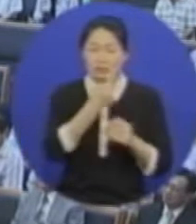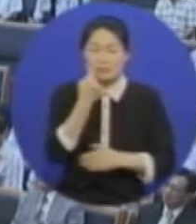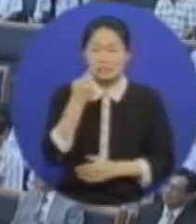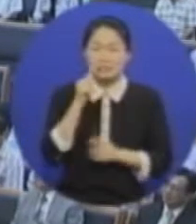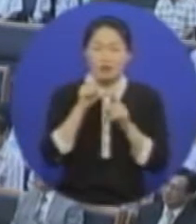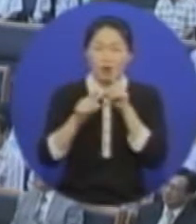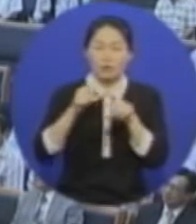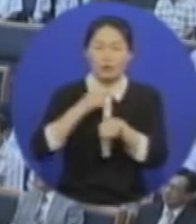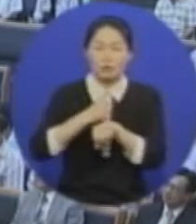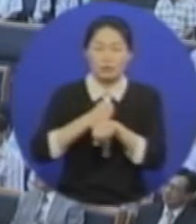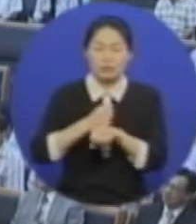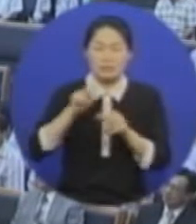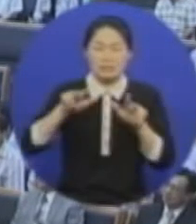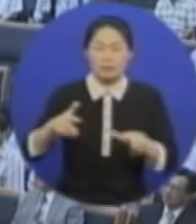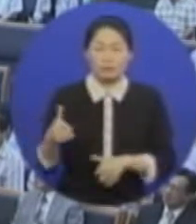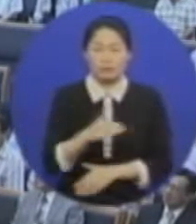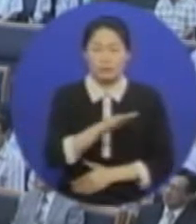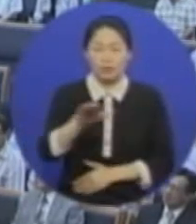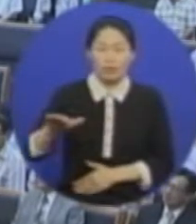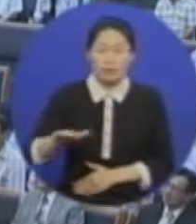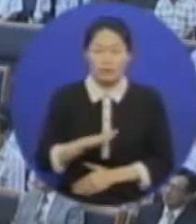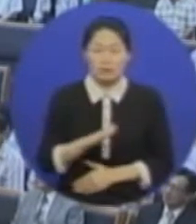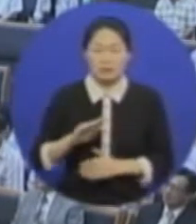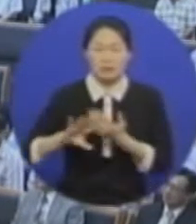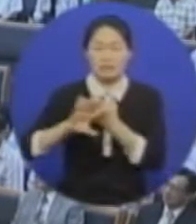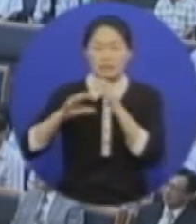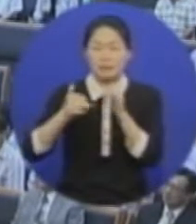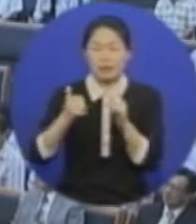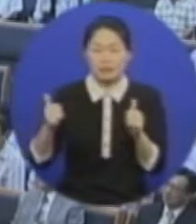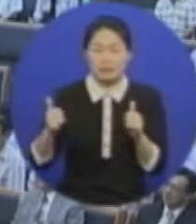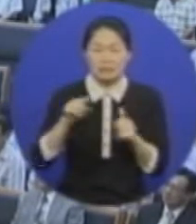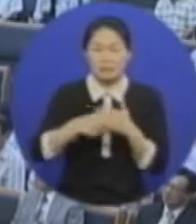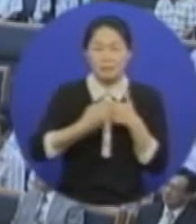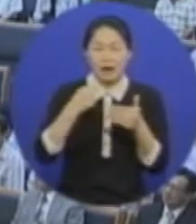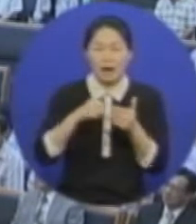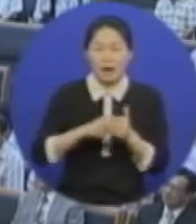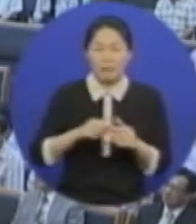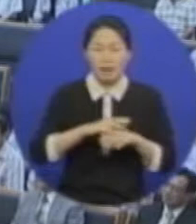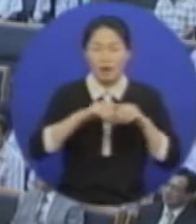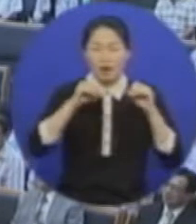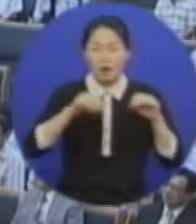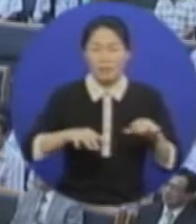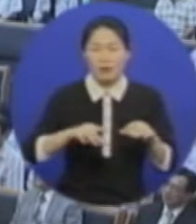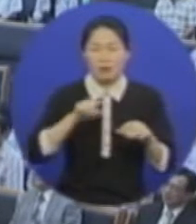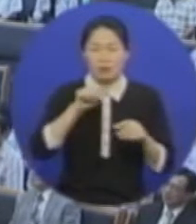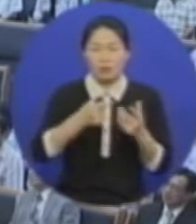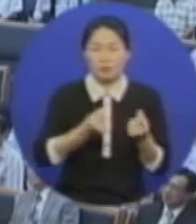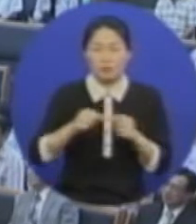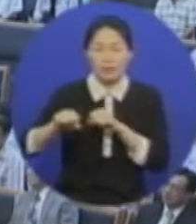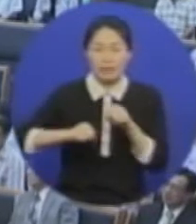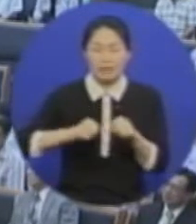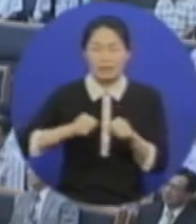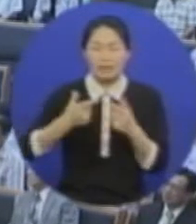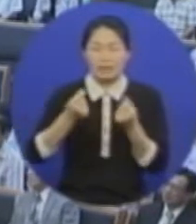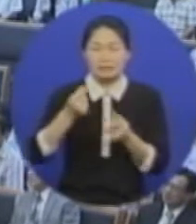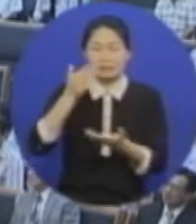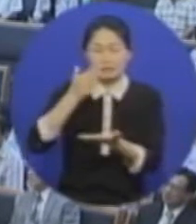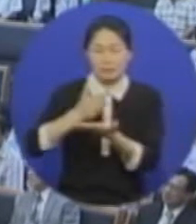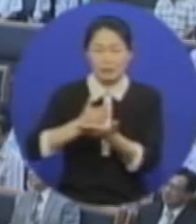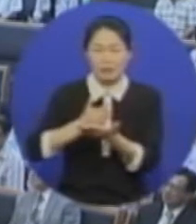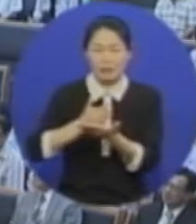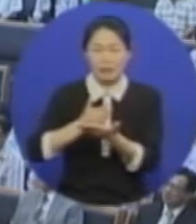하노니 이제부터 너희는 이방인이 그 마음의 허망한 것으로 행함 같이 행하지 말라